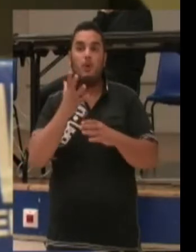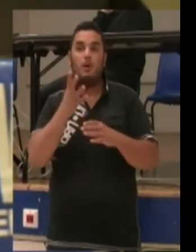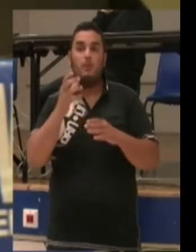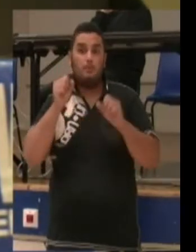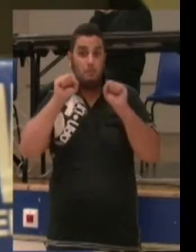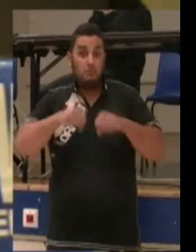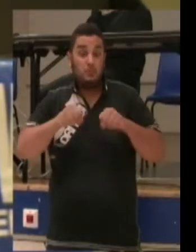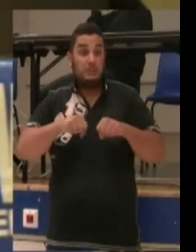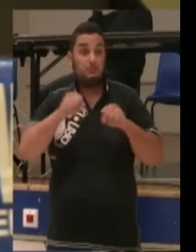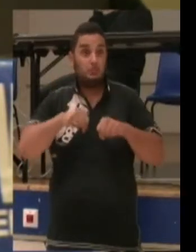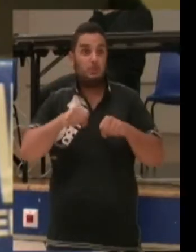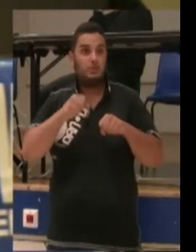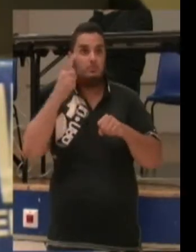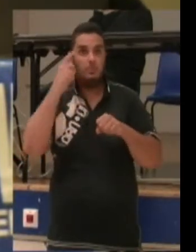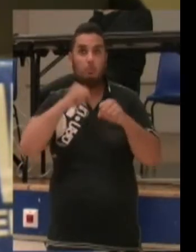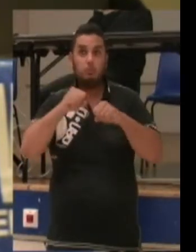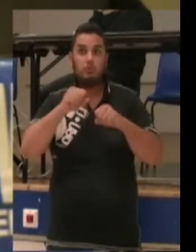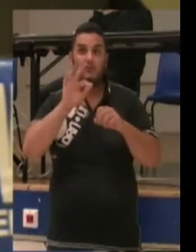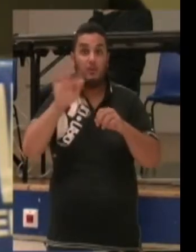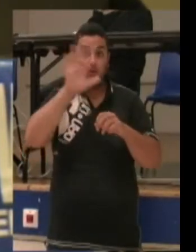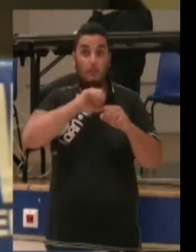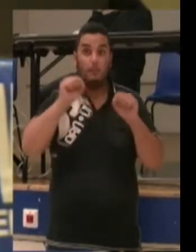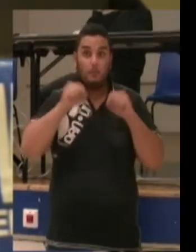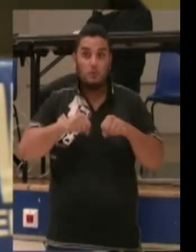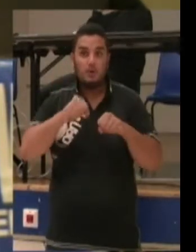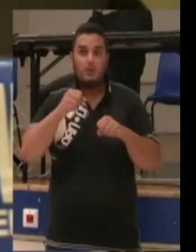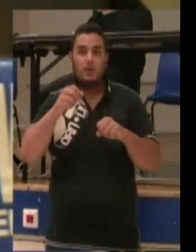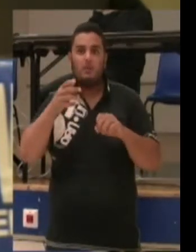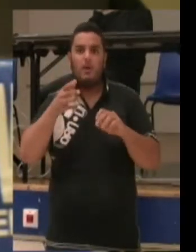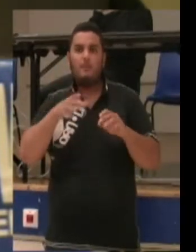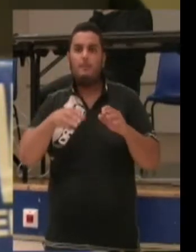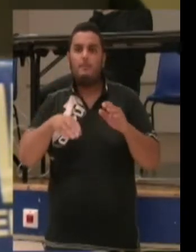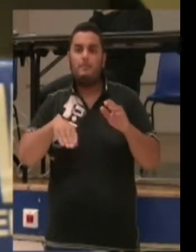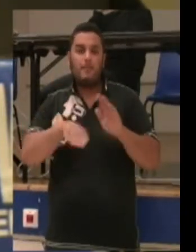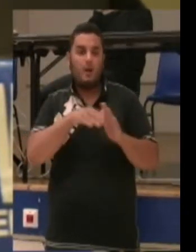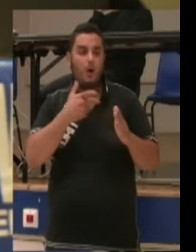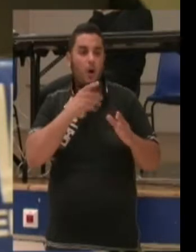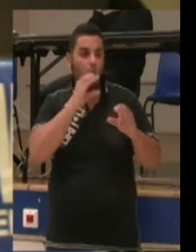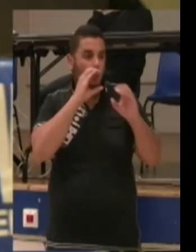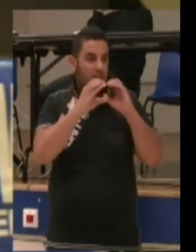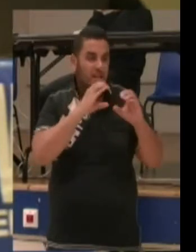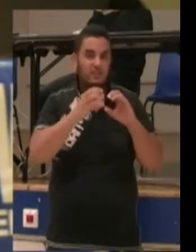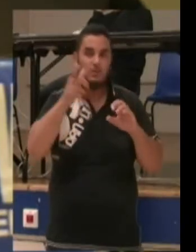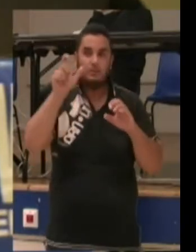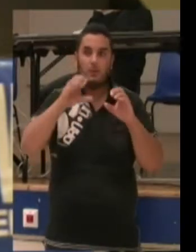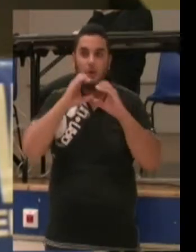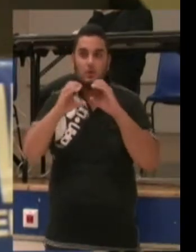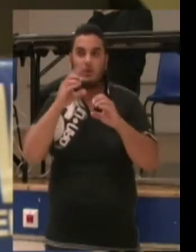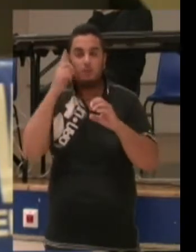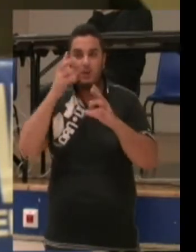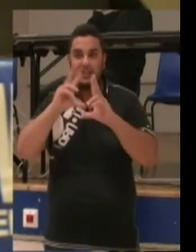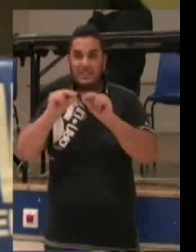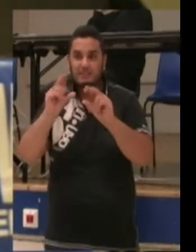possible. Alors, on le fait à travers quoi ? Eh bien, à travers des campagnes de communication. Vous voyez depuis tout à l'heure défiler derrière moi